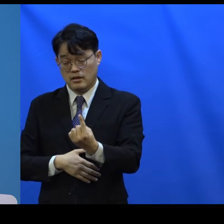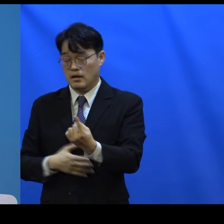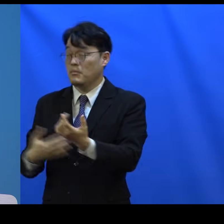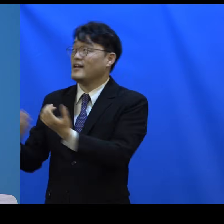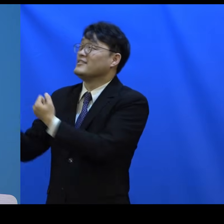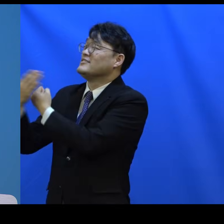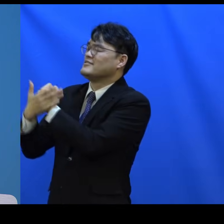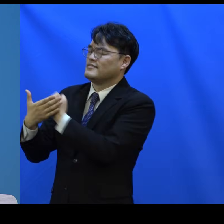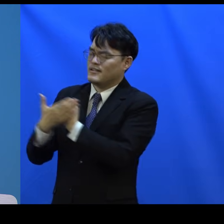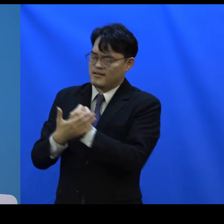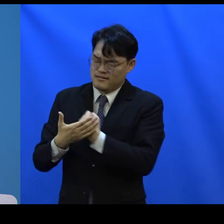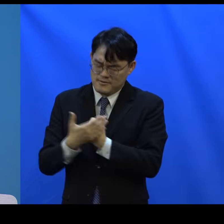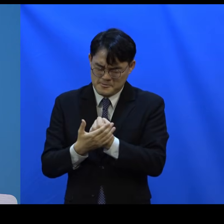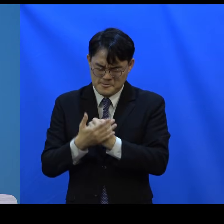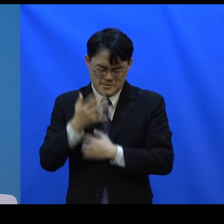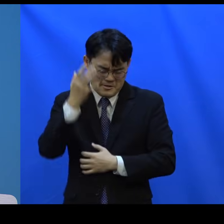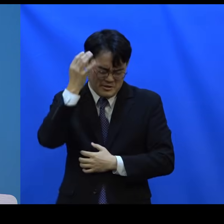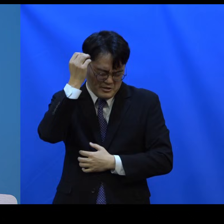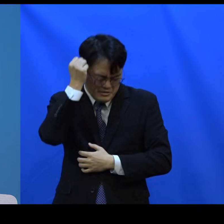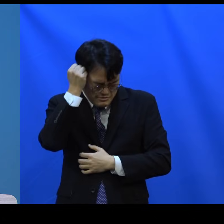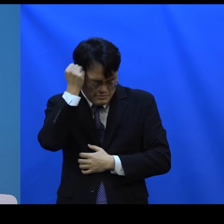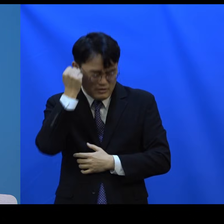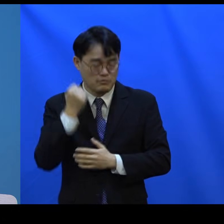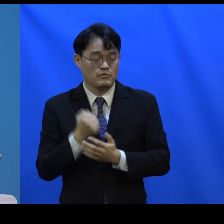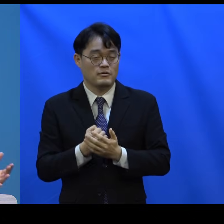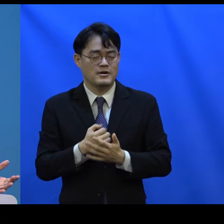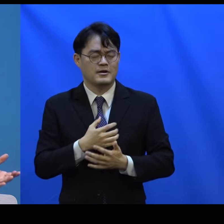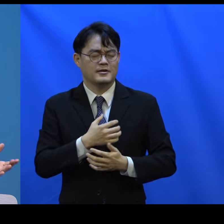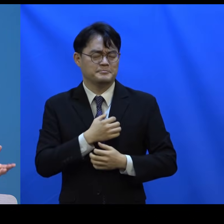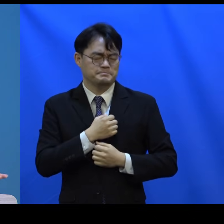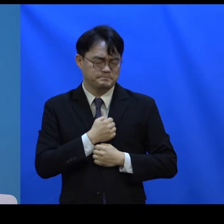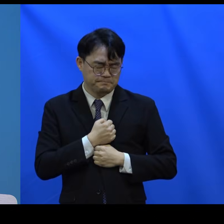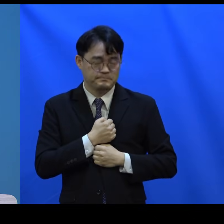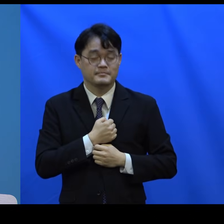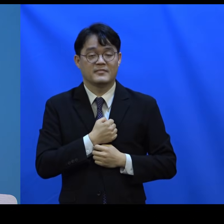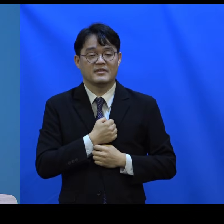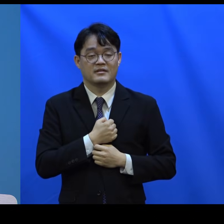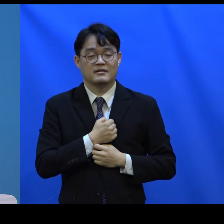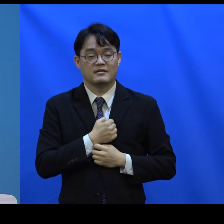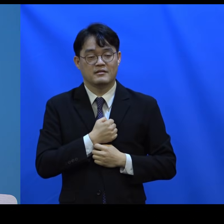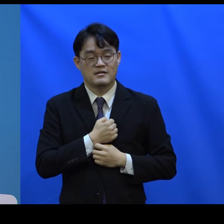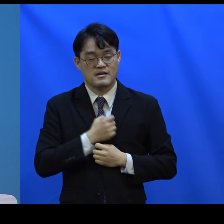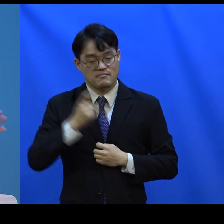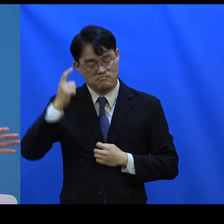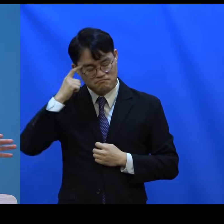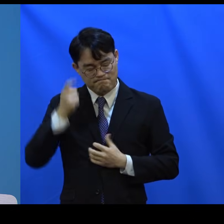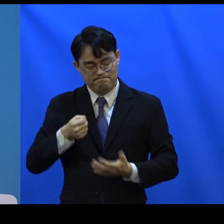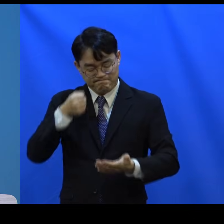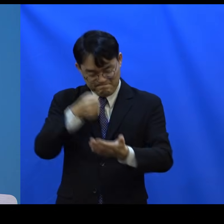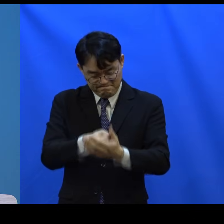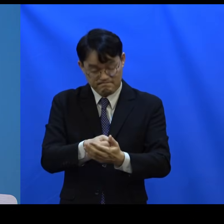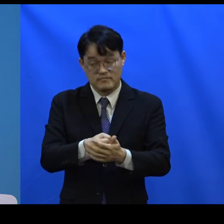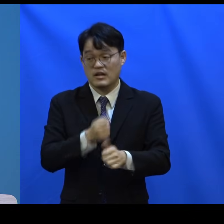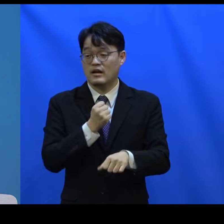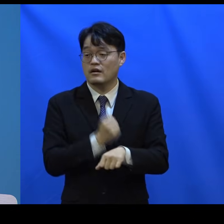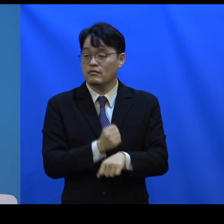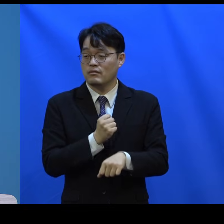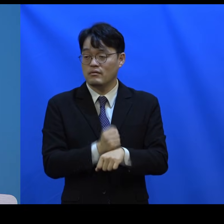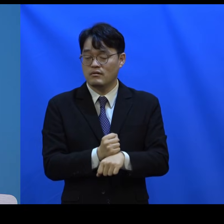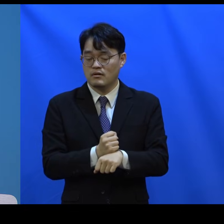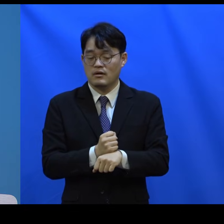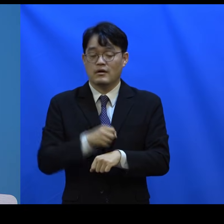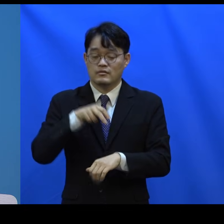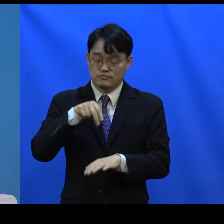우리가 또 다시 한번 되잡고, 그죠? 이제 그러면서 서서히 이제 나가. 우리가 예배가 매번 있으니까